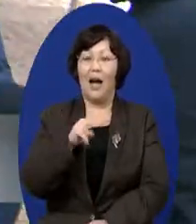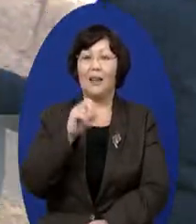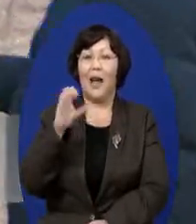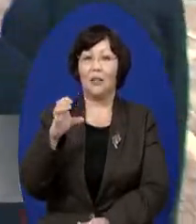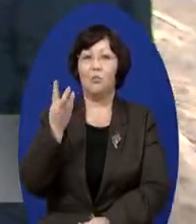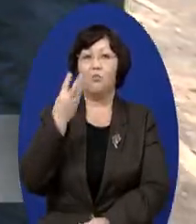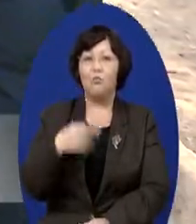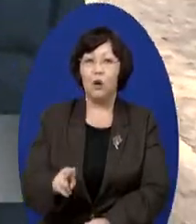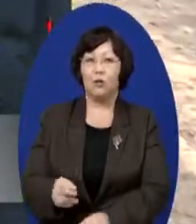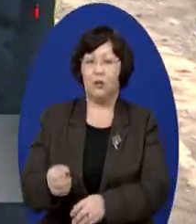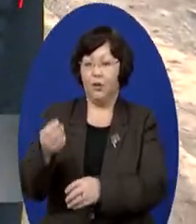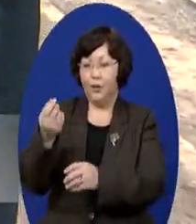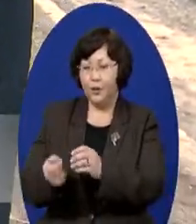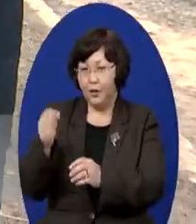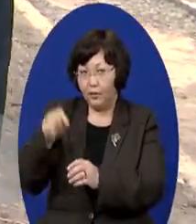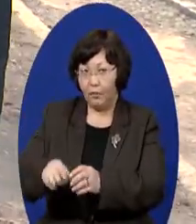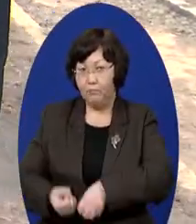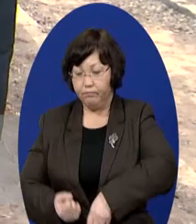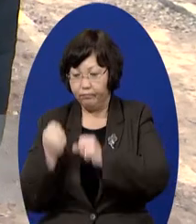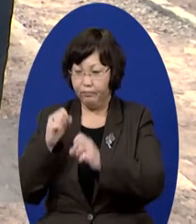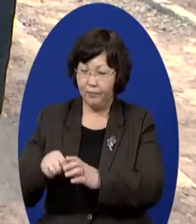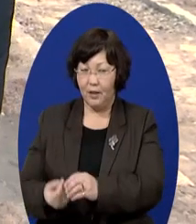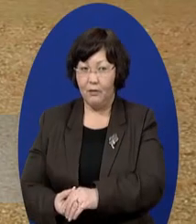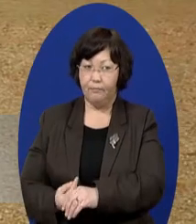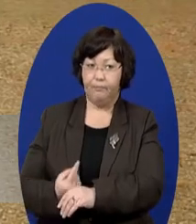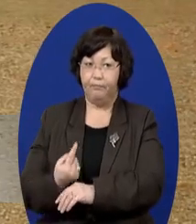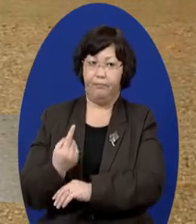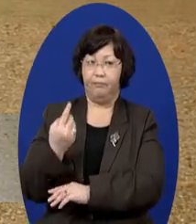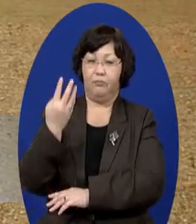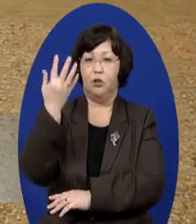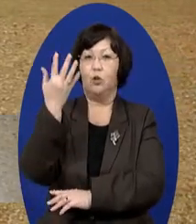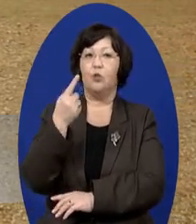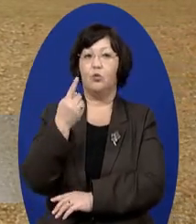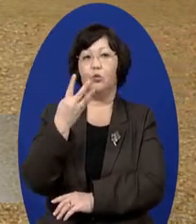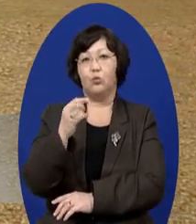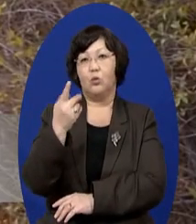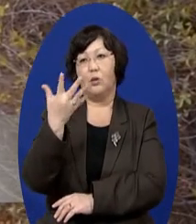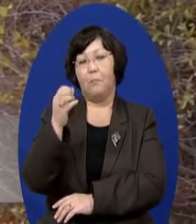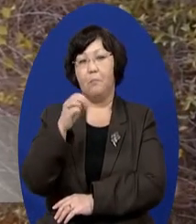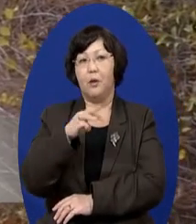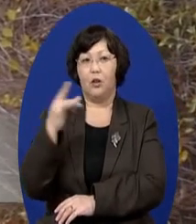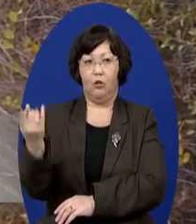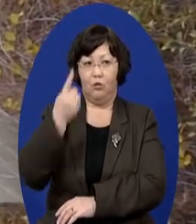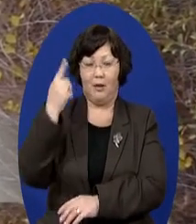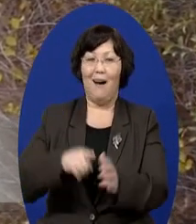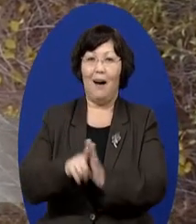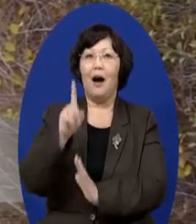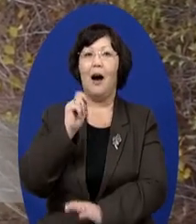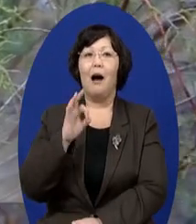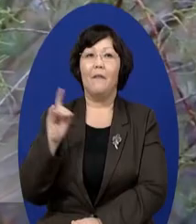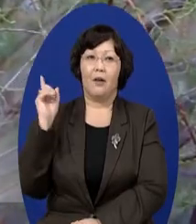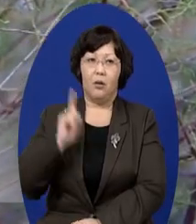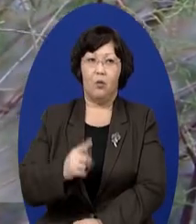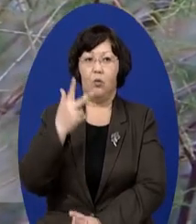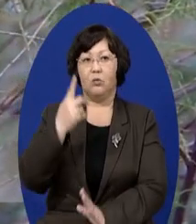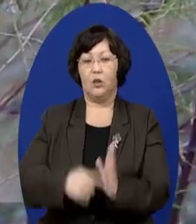нэг 100-150 метр урт мод байгаа юм. Анх ч нэг хавар ирсэн 3 сарын 28-нд. Тэгээ энэ